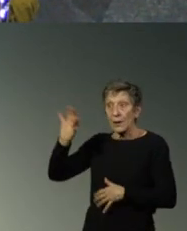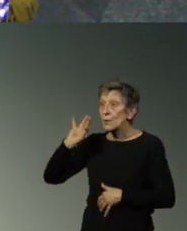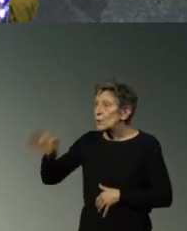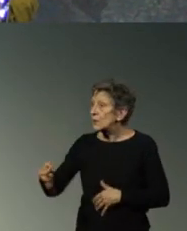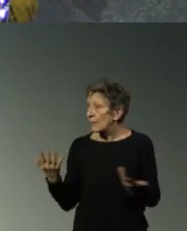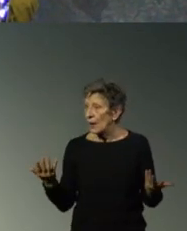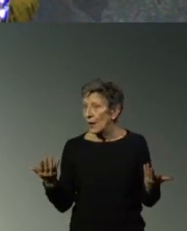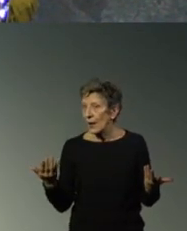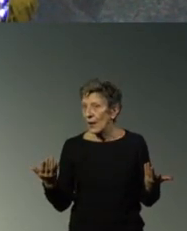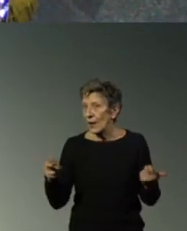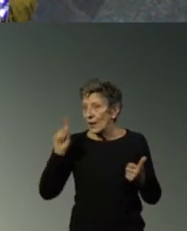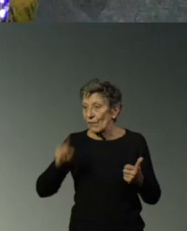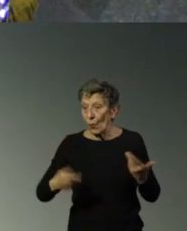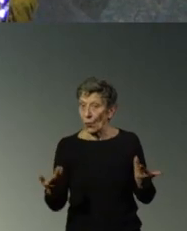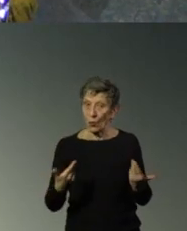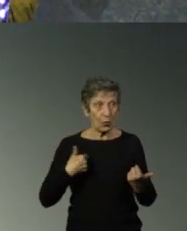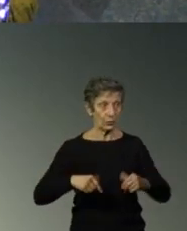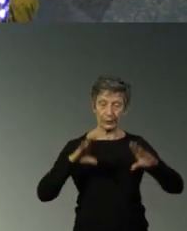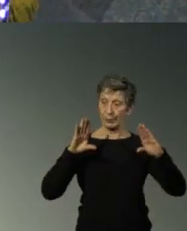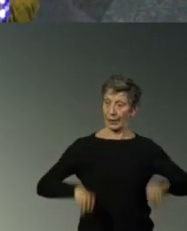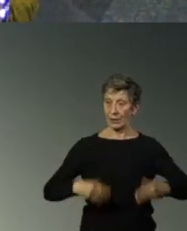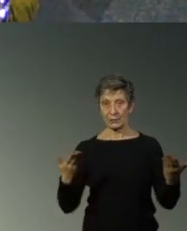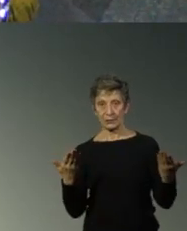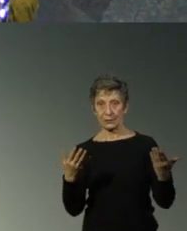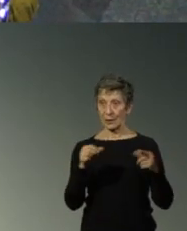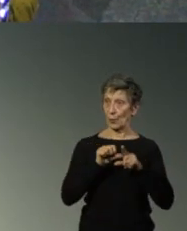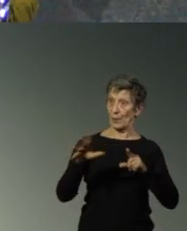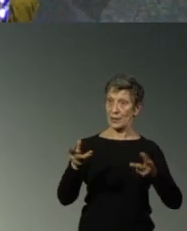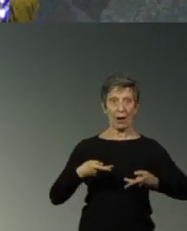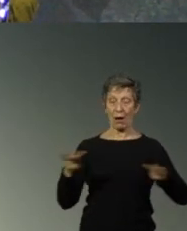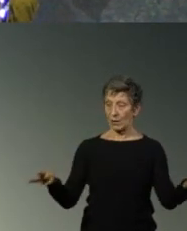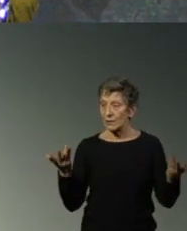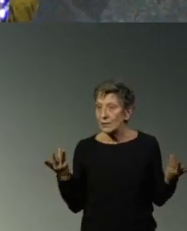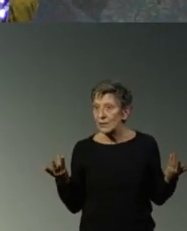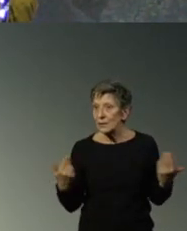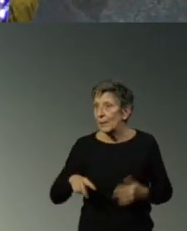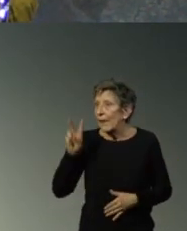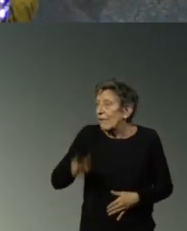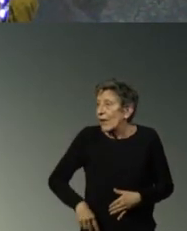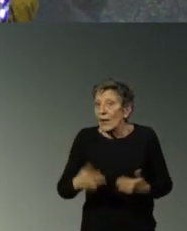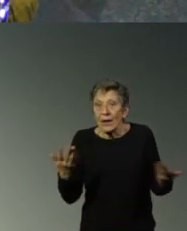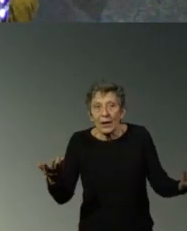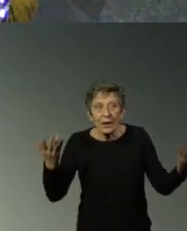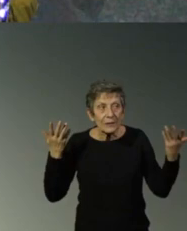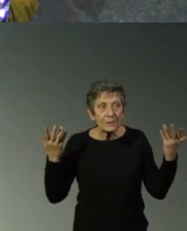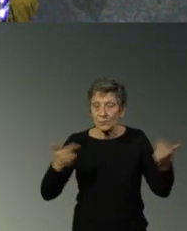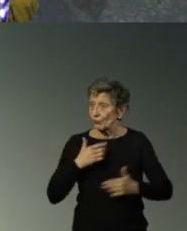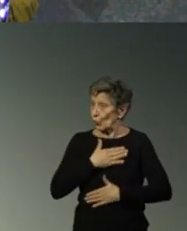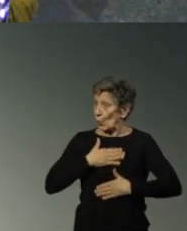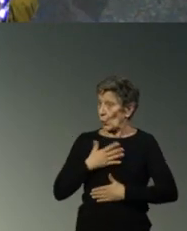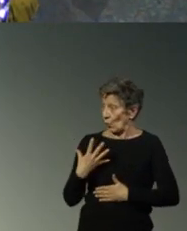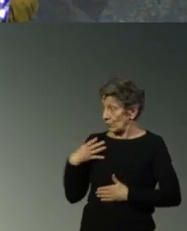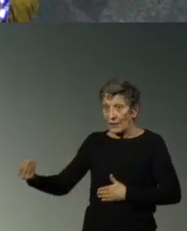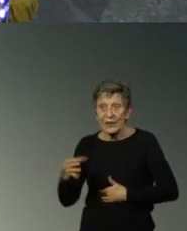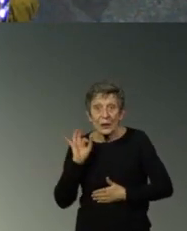une sorte de place médiatique. Pour pouvoir avoir une place médiatique, moi, je ne suis pas invité quasiment, et je suis très content d'être là, mais généralement dans